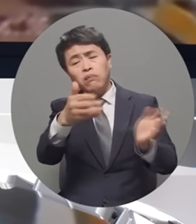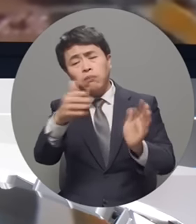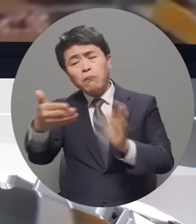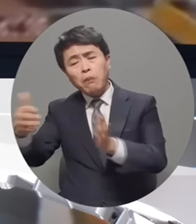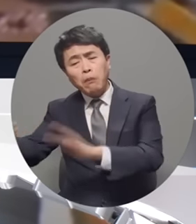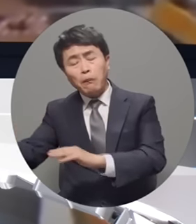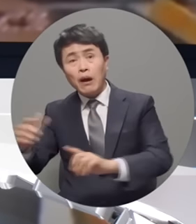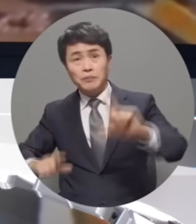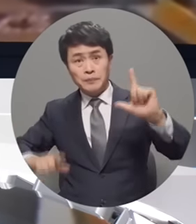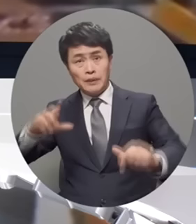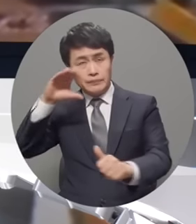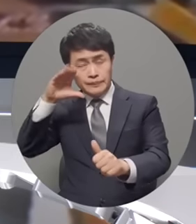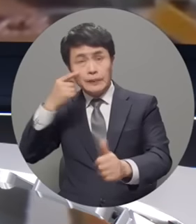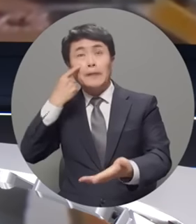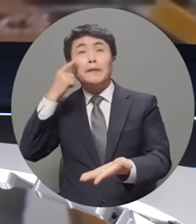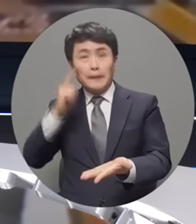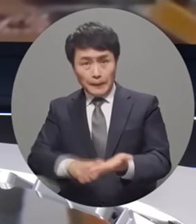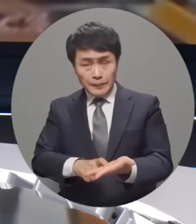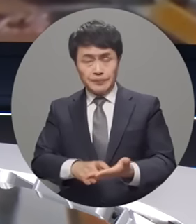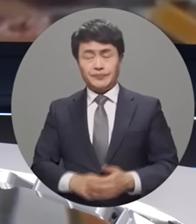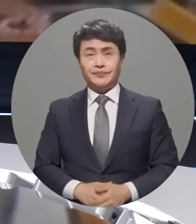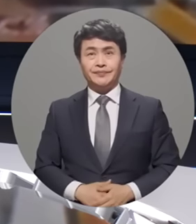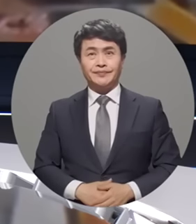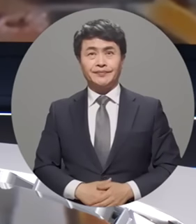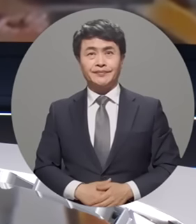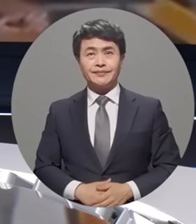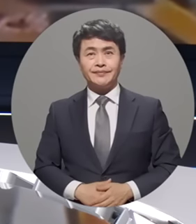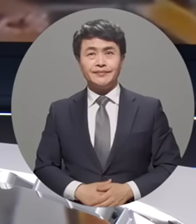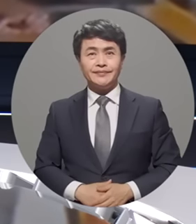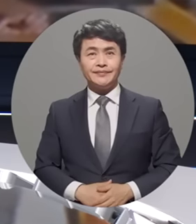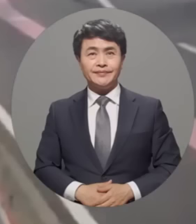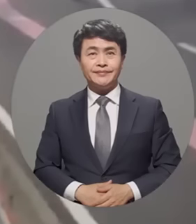모습이 포착됐습니다. 백승우 기자의 보도 보시겠습니다.